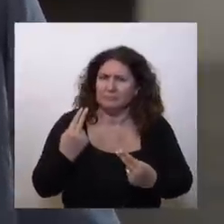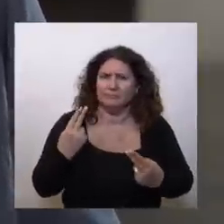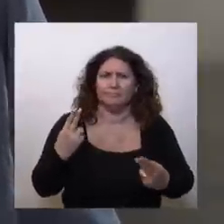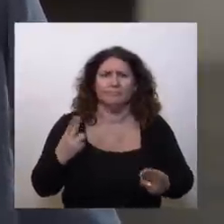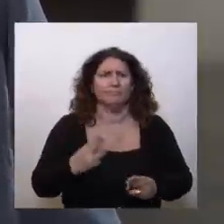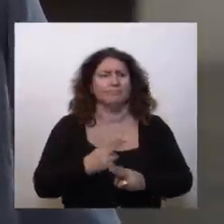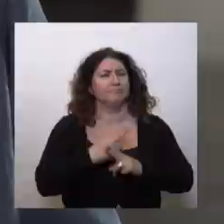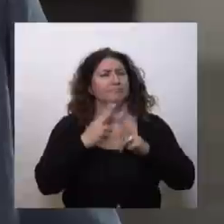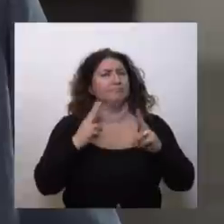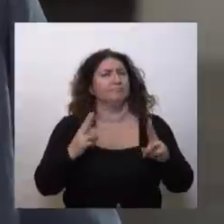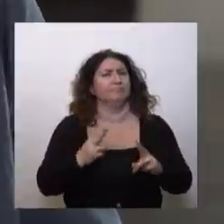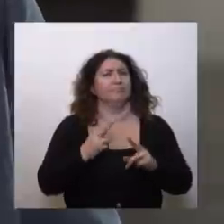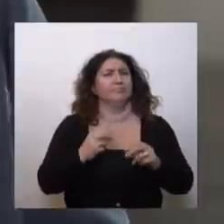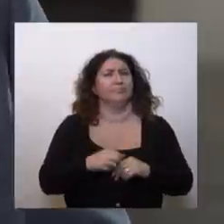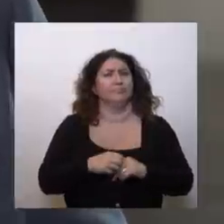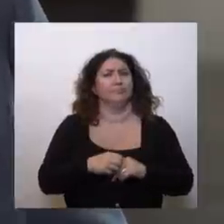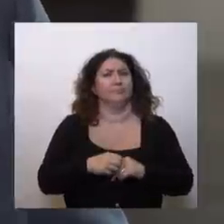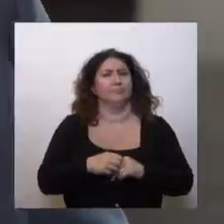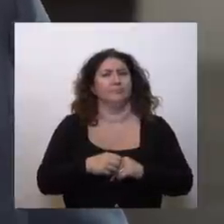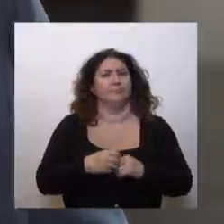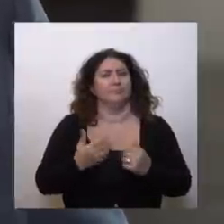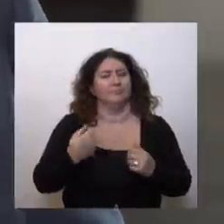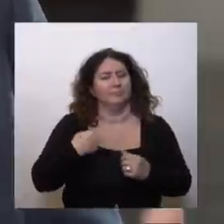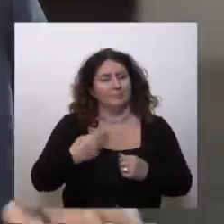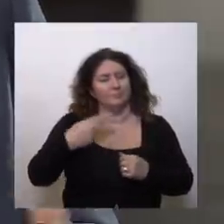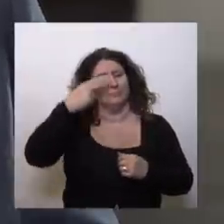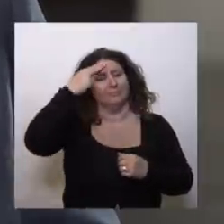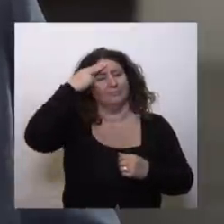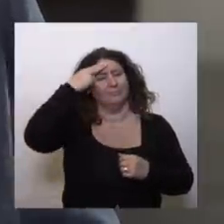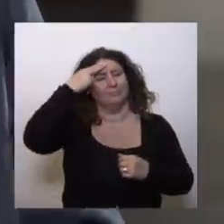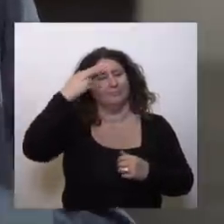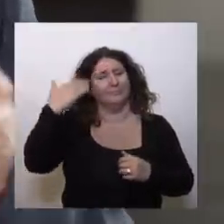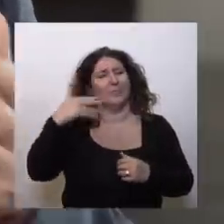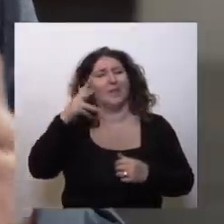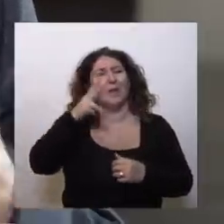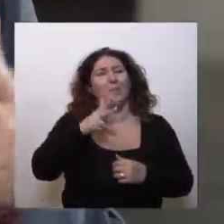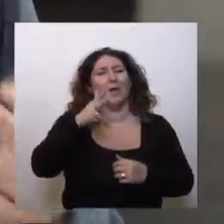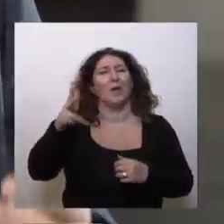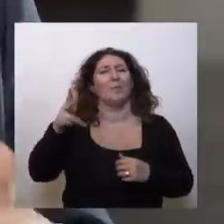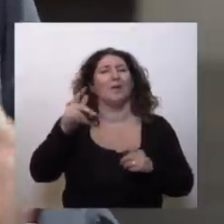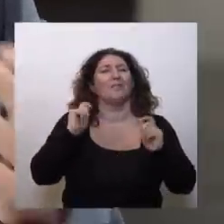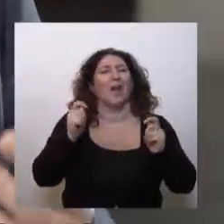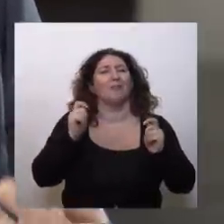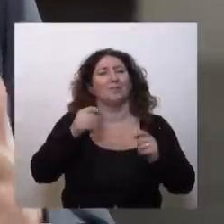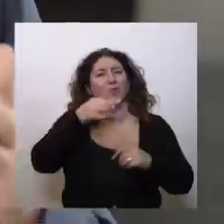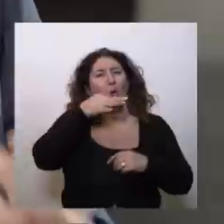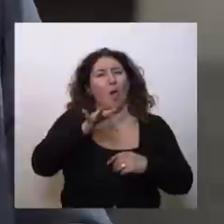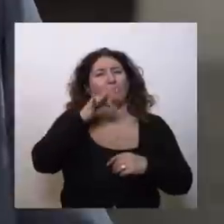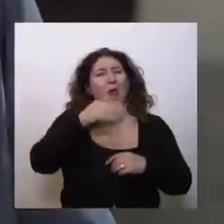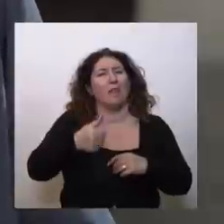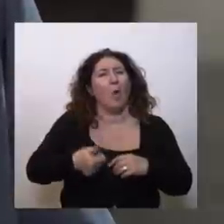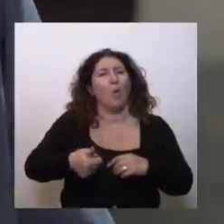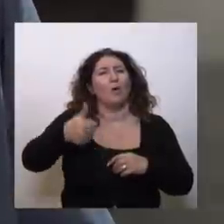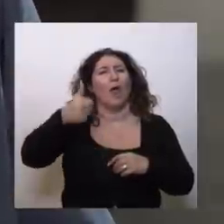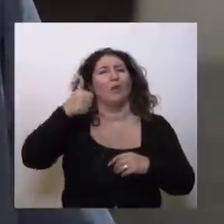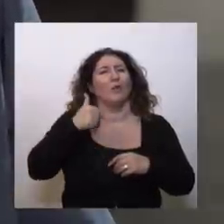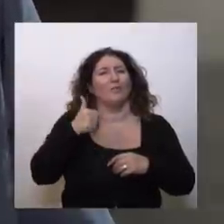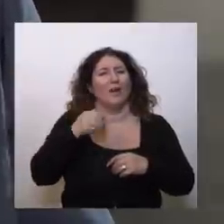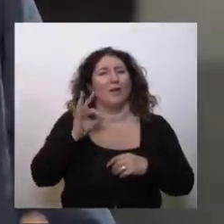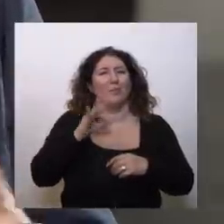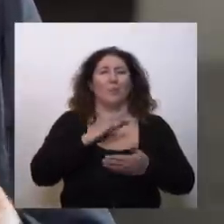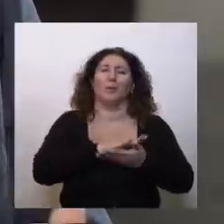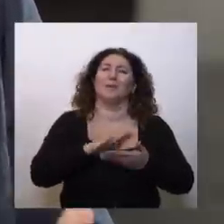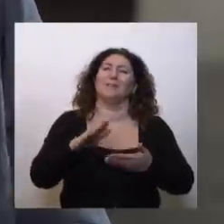tale catastrofe. Tornano alla mente le parole di Papa Francesco nell'omelia tenuta un anno fa sul sagrato di San